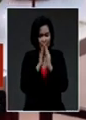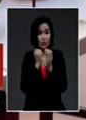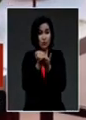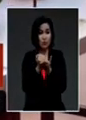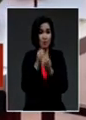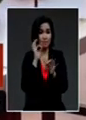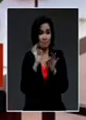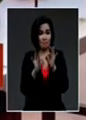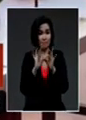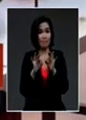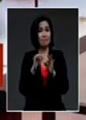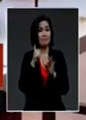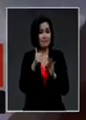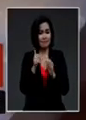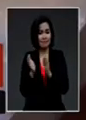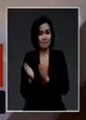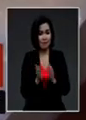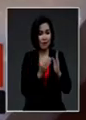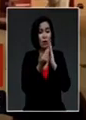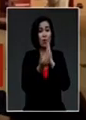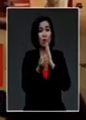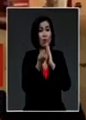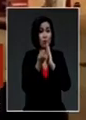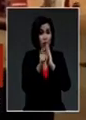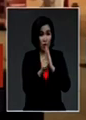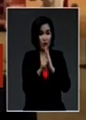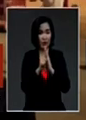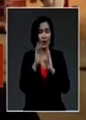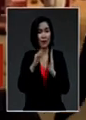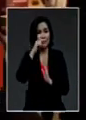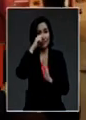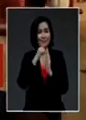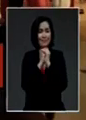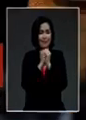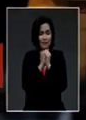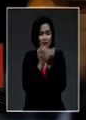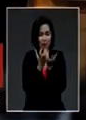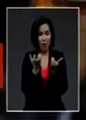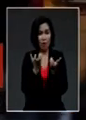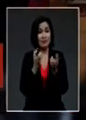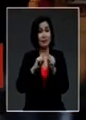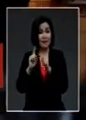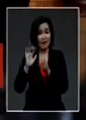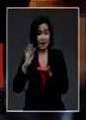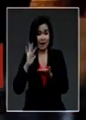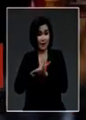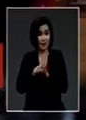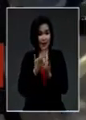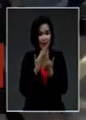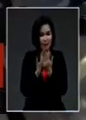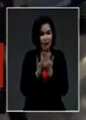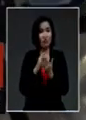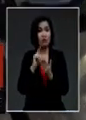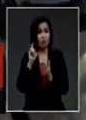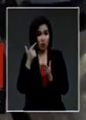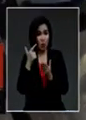ในปีนี้ส่วนที่จังหวัดอุดรธานีครับชาวไทยเชื้อสายจีนต่างนำเครื่องไหว้และกระดาษเงินกระดาษทองไหว้อง